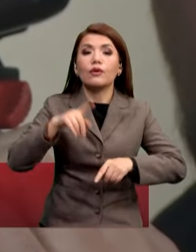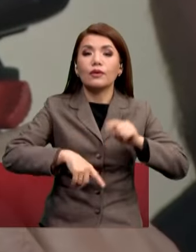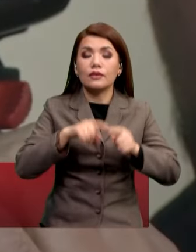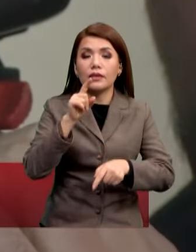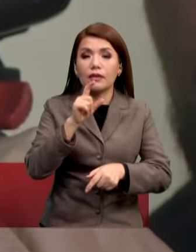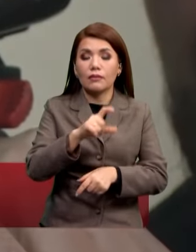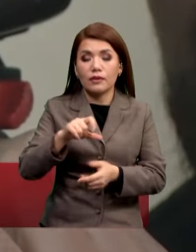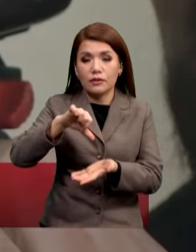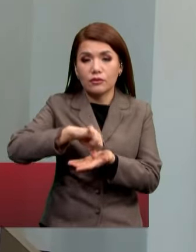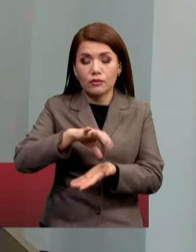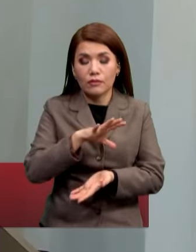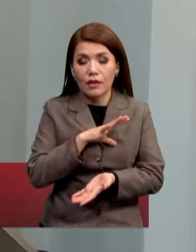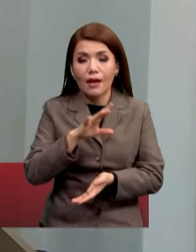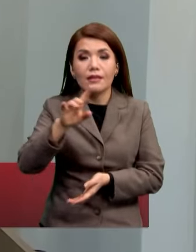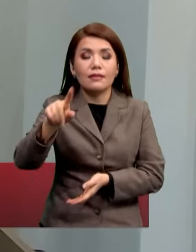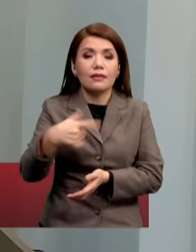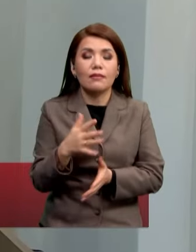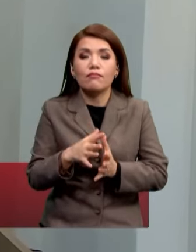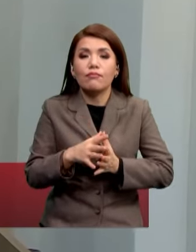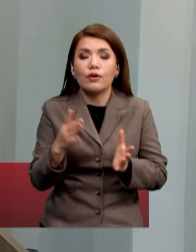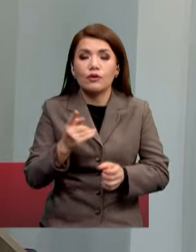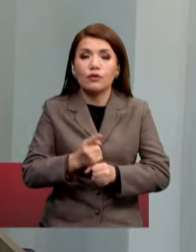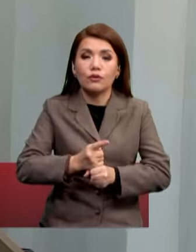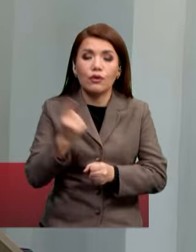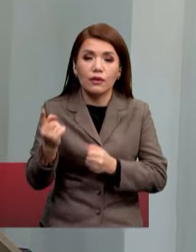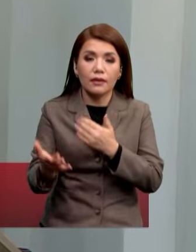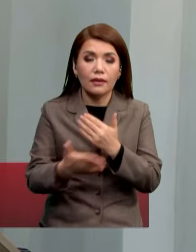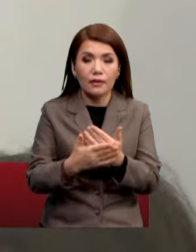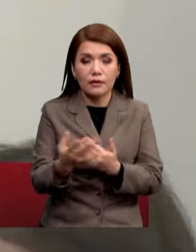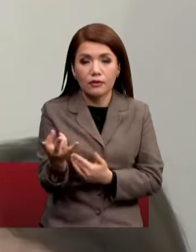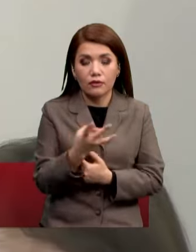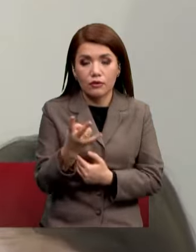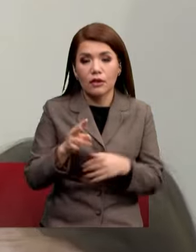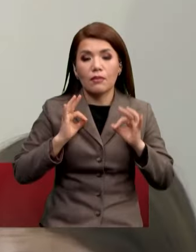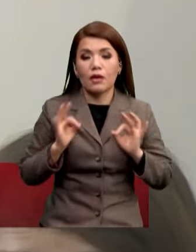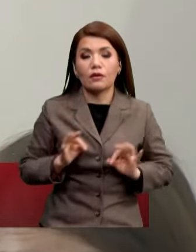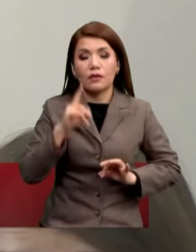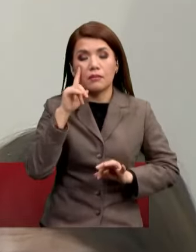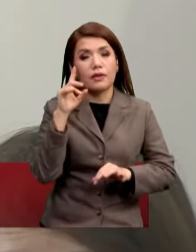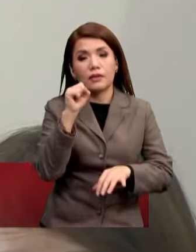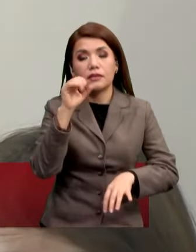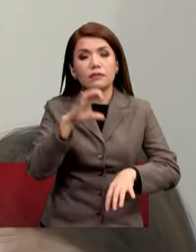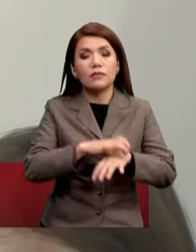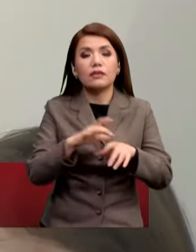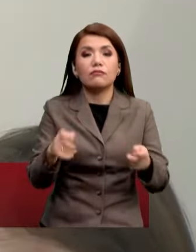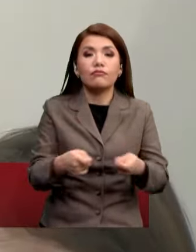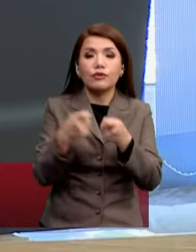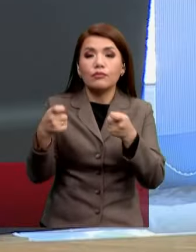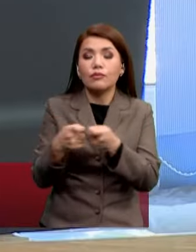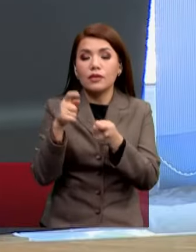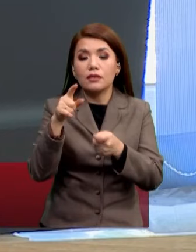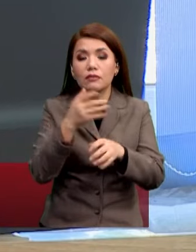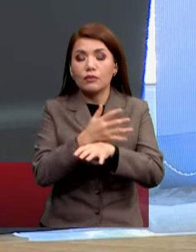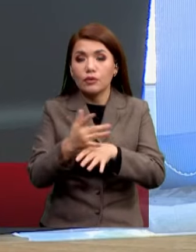погибших горняков. Они потребовали максимально строгого наказания. Прокуратура обнародовала нарушения, которые удалось выявить в